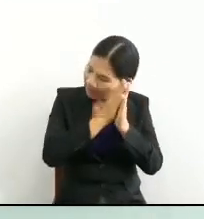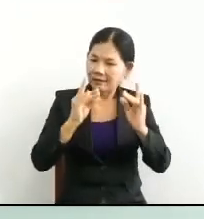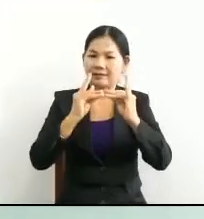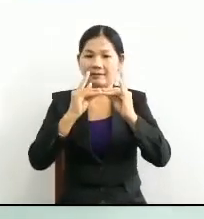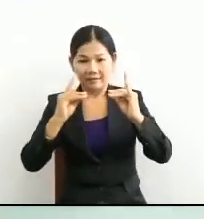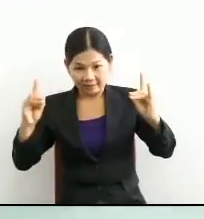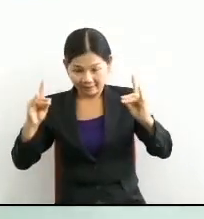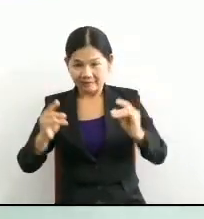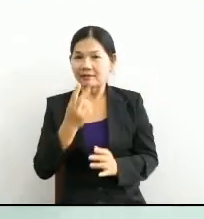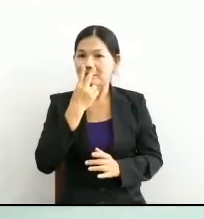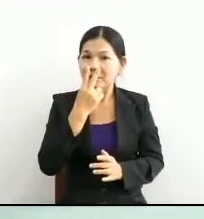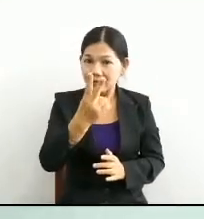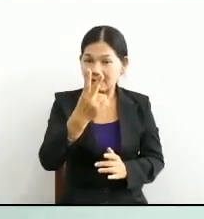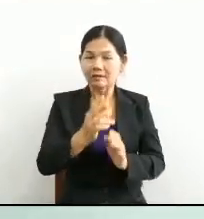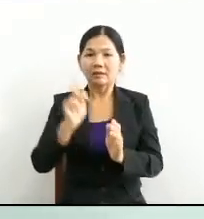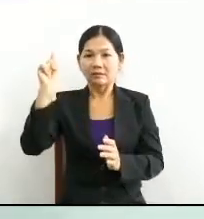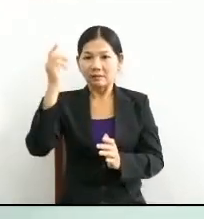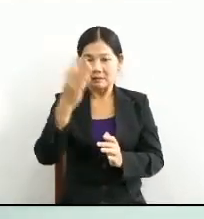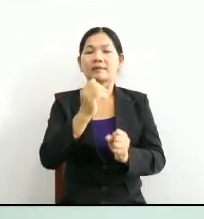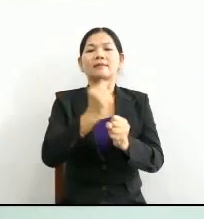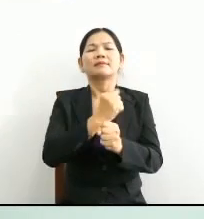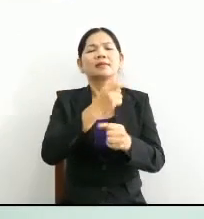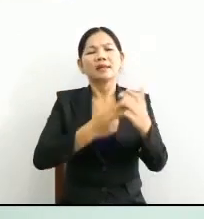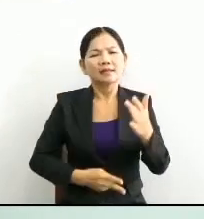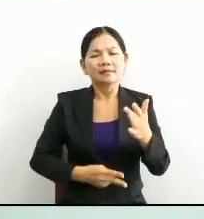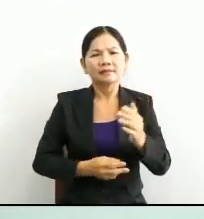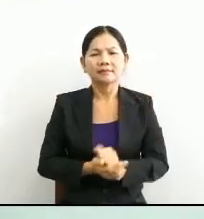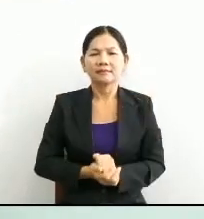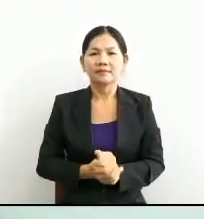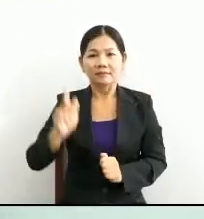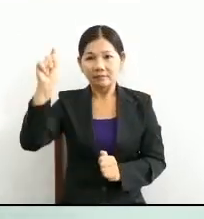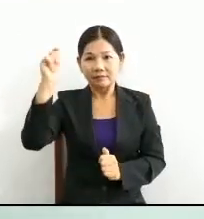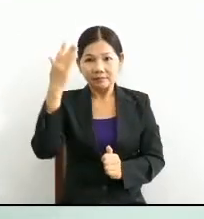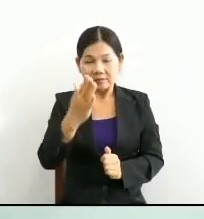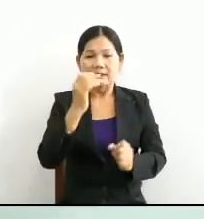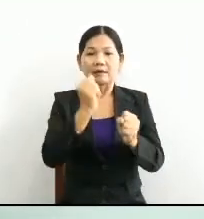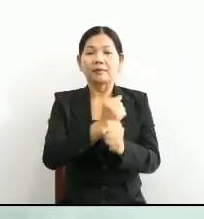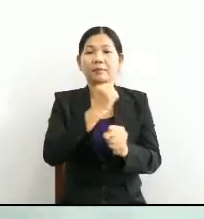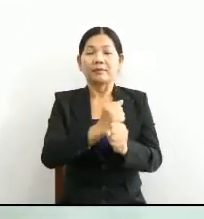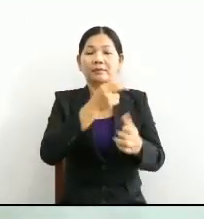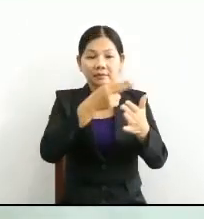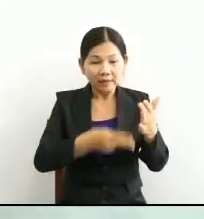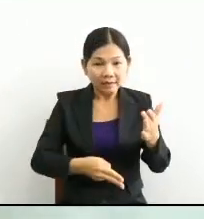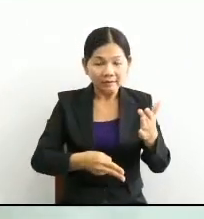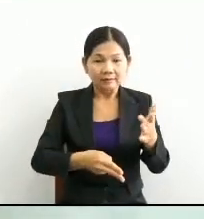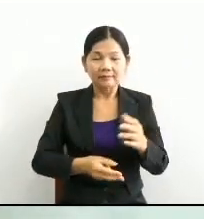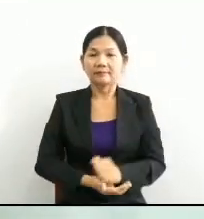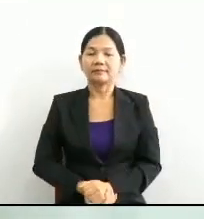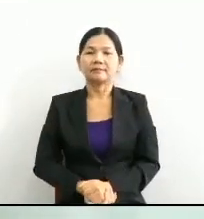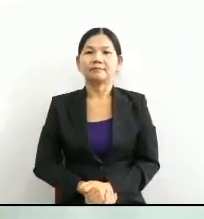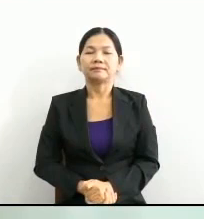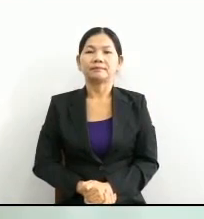chẳng con mơ mơ ta rút hiếp cái cặp bông thôi ấy con ạ Cái cục bông thuế con.